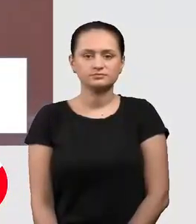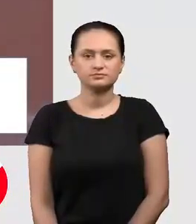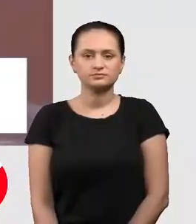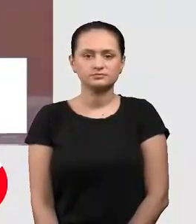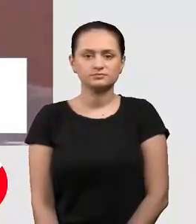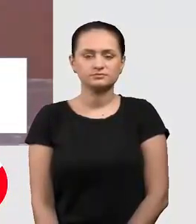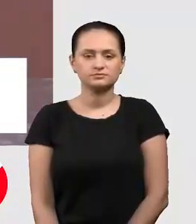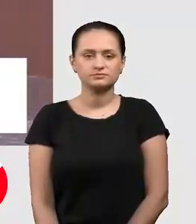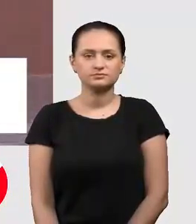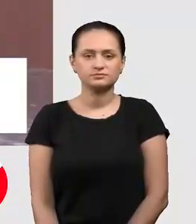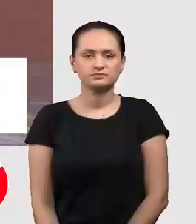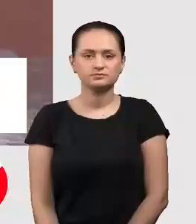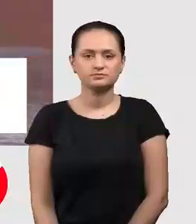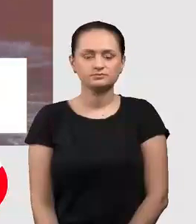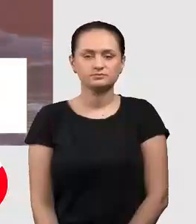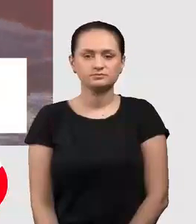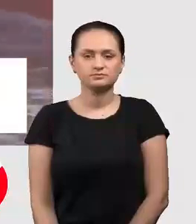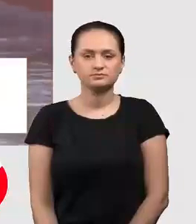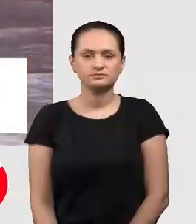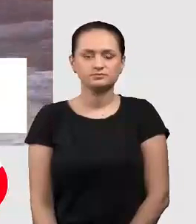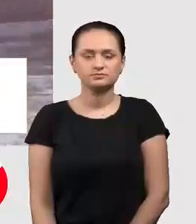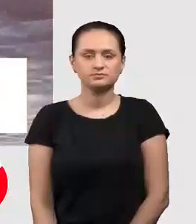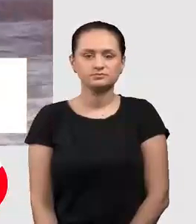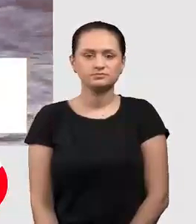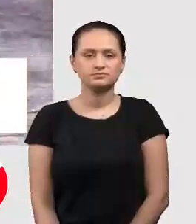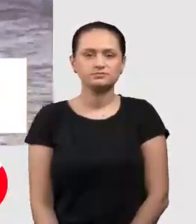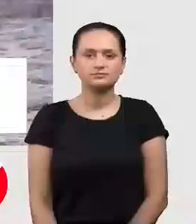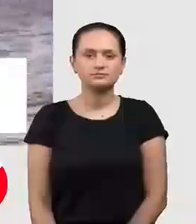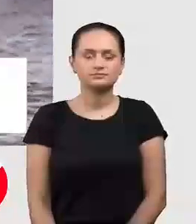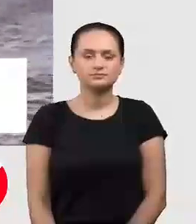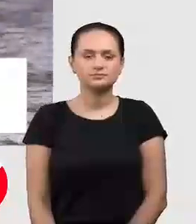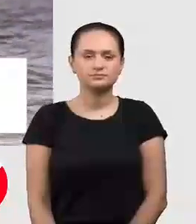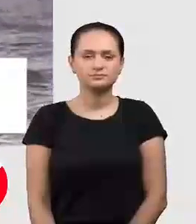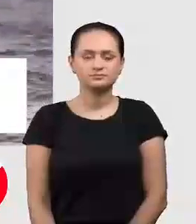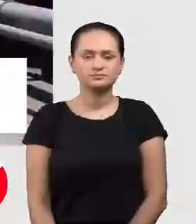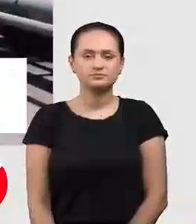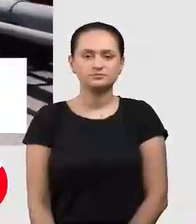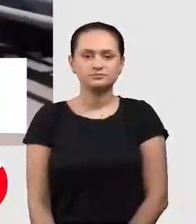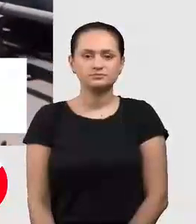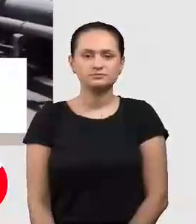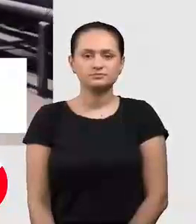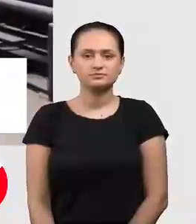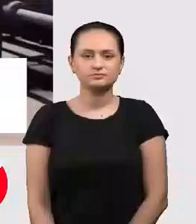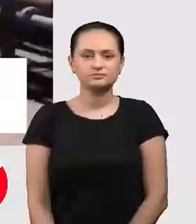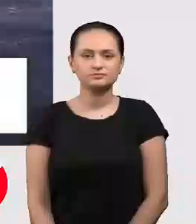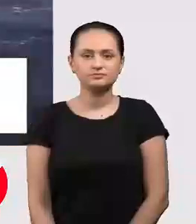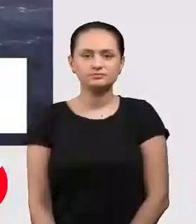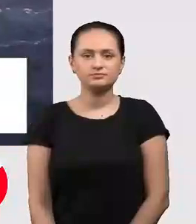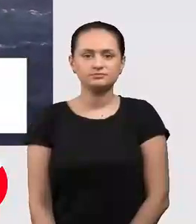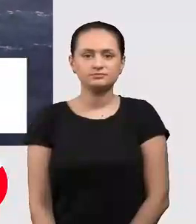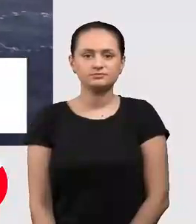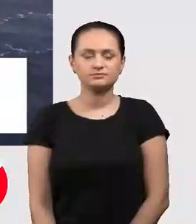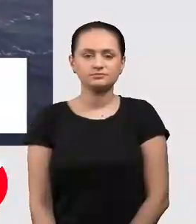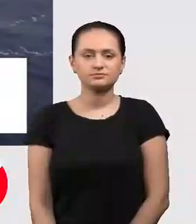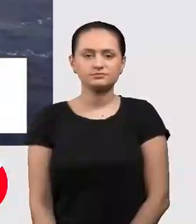6 aeronave Eurofighter Typhoon din Marea Britanie, însă în România nu sunt niciodată sau la... pe litoralul Mării Negre nu vedem